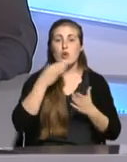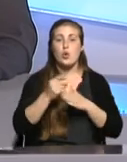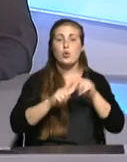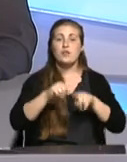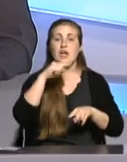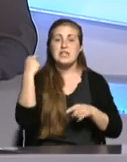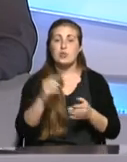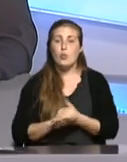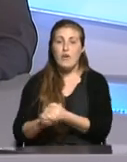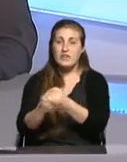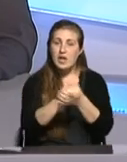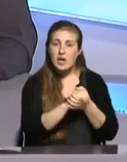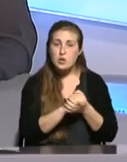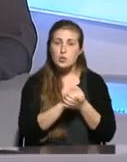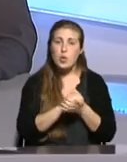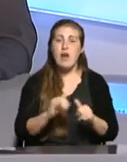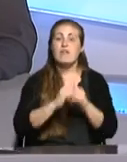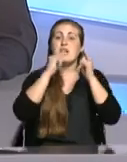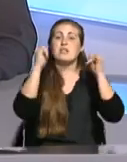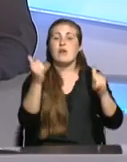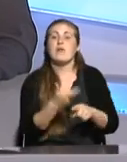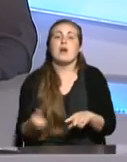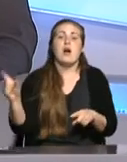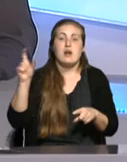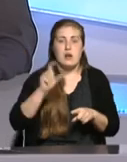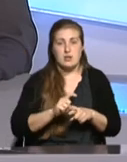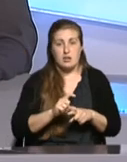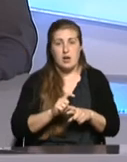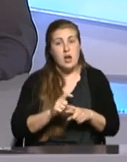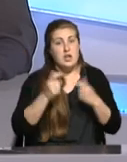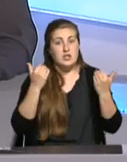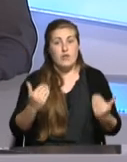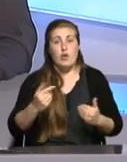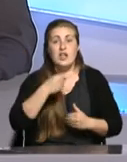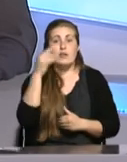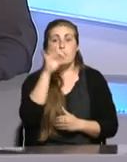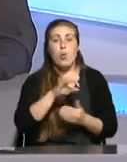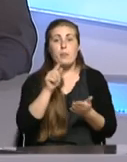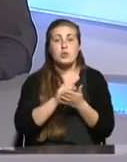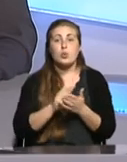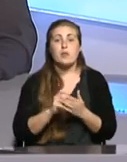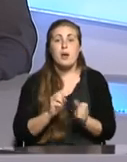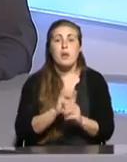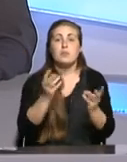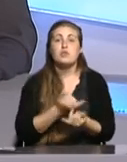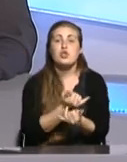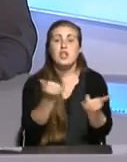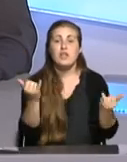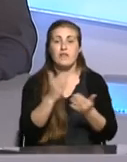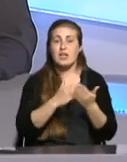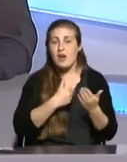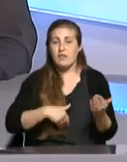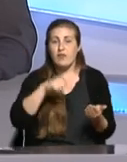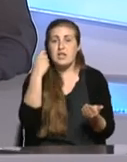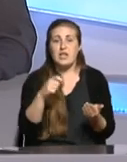российскую федерацию возросло раза сегодня говорить о пенсионном обеспечении ветерана войны честно говорят